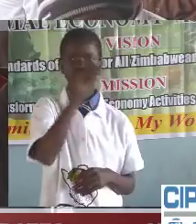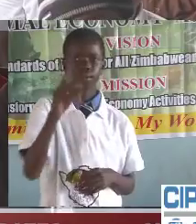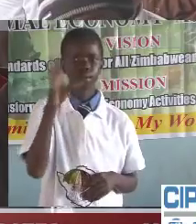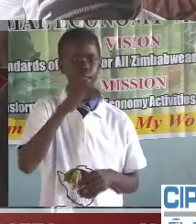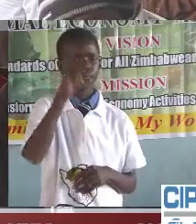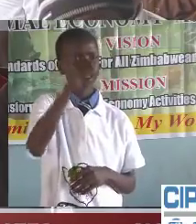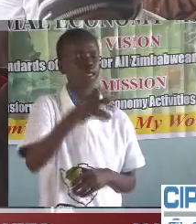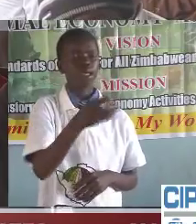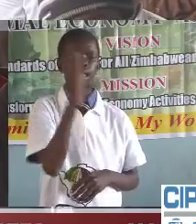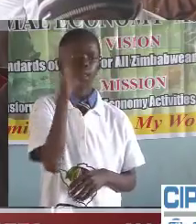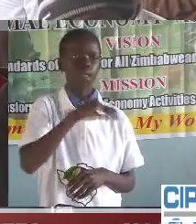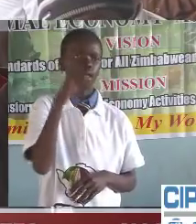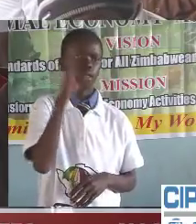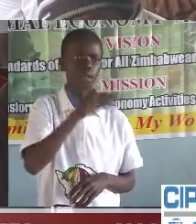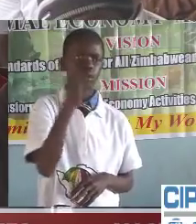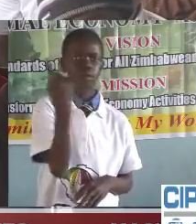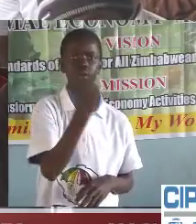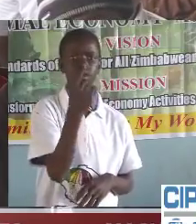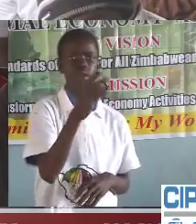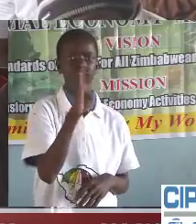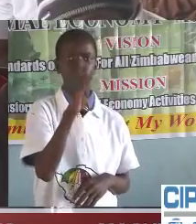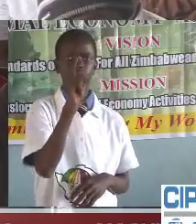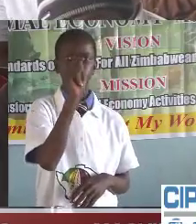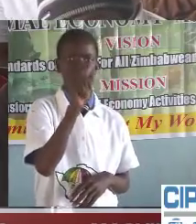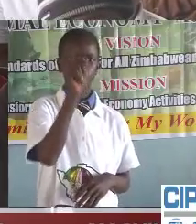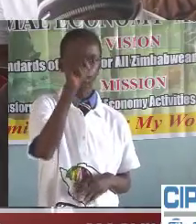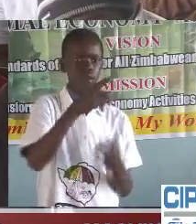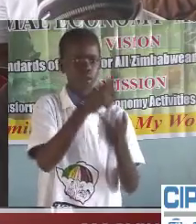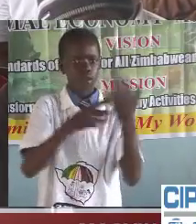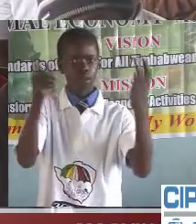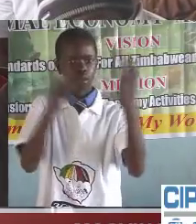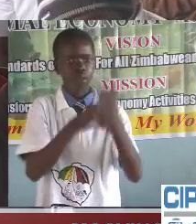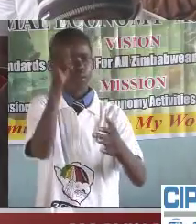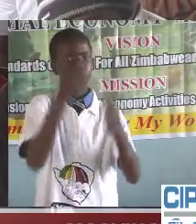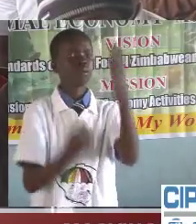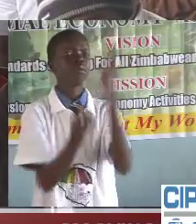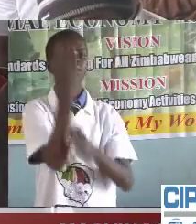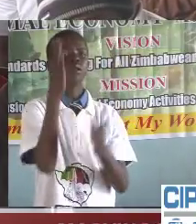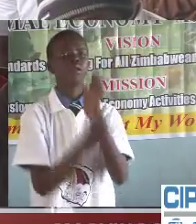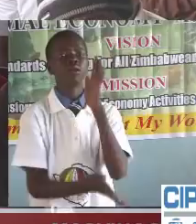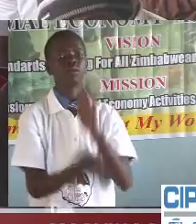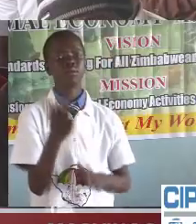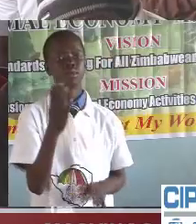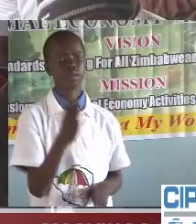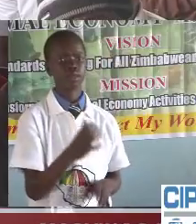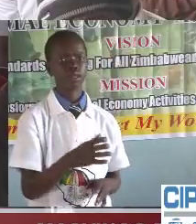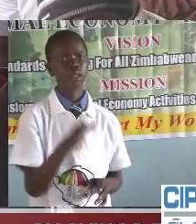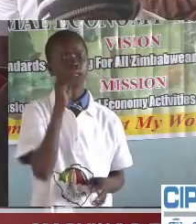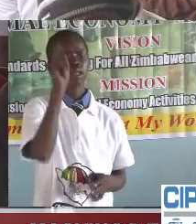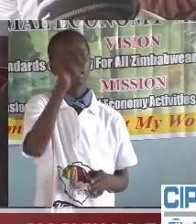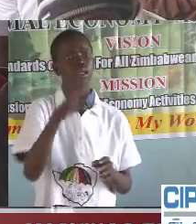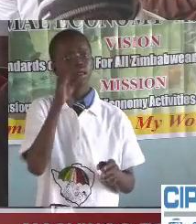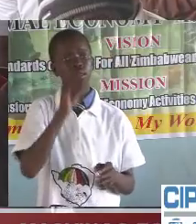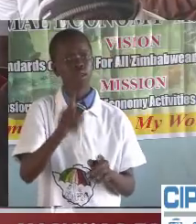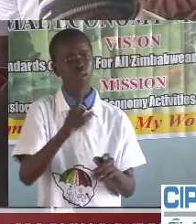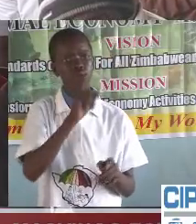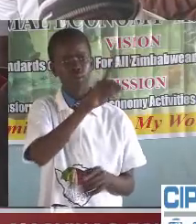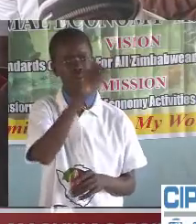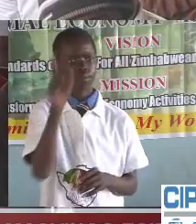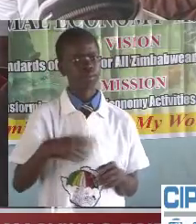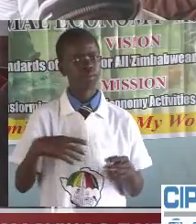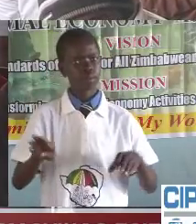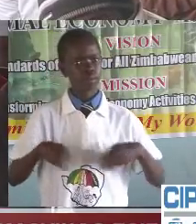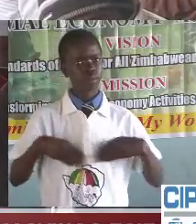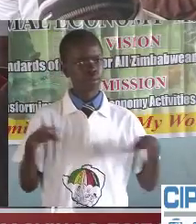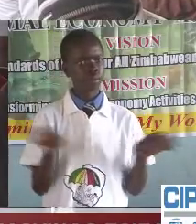munotaura chaizvo kazhinji kachona muchida kuti muvhoterwe asi musingazonyatsoita. Hanzi tiudzewo zvinhu zvinobatika zvamunoda kuti mutiitire.